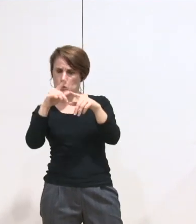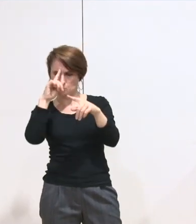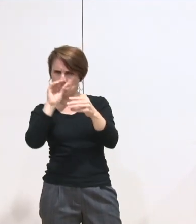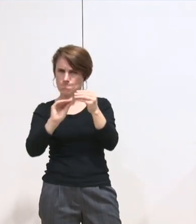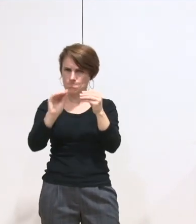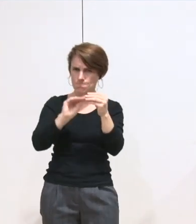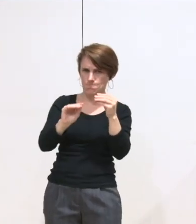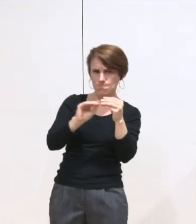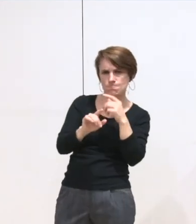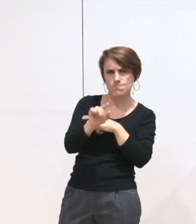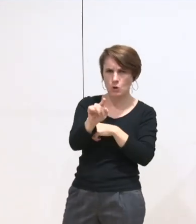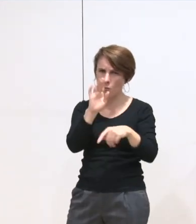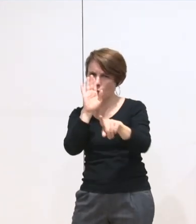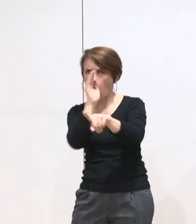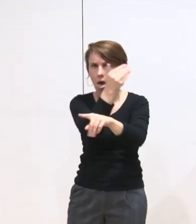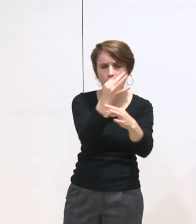votre question orale